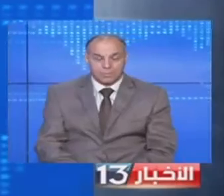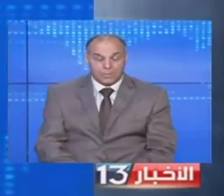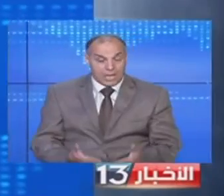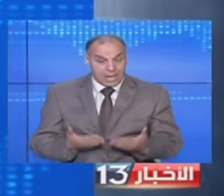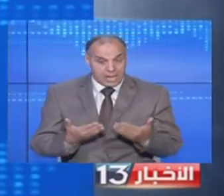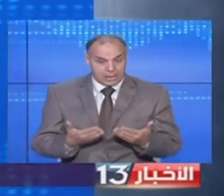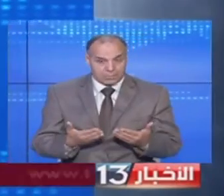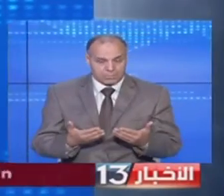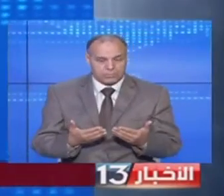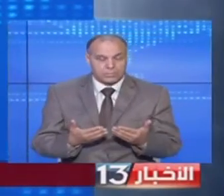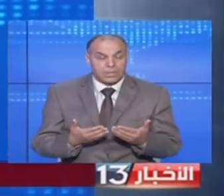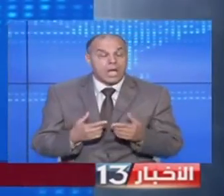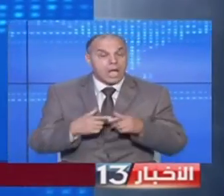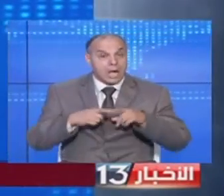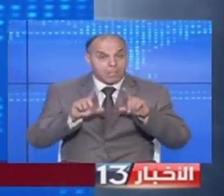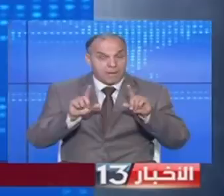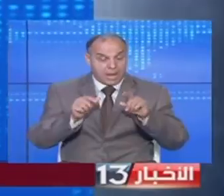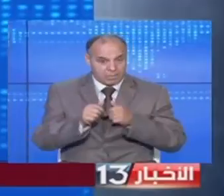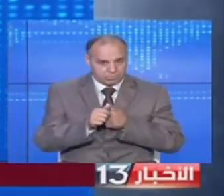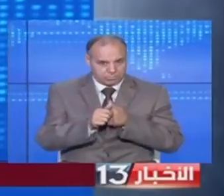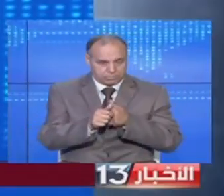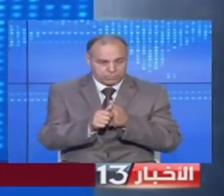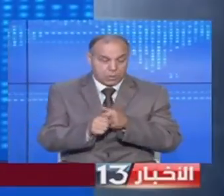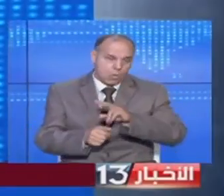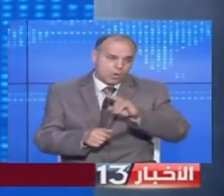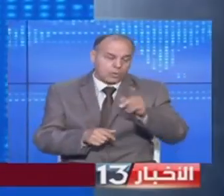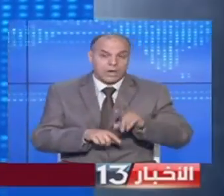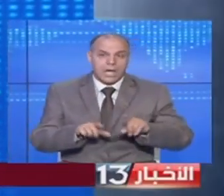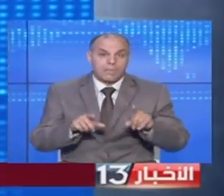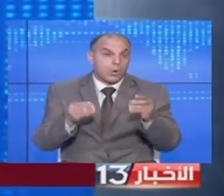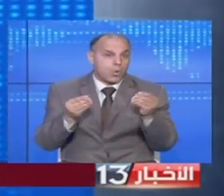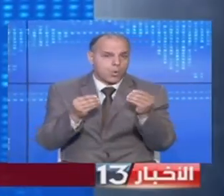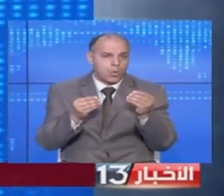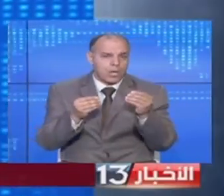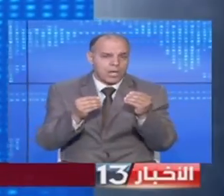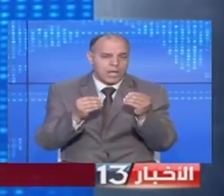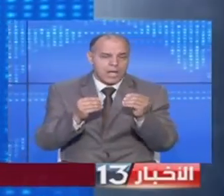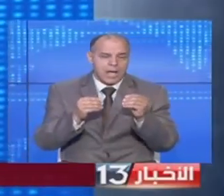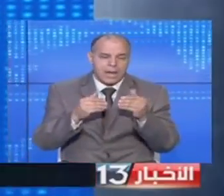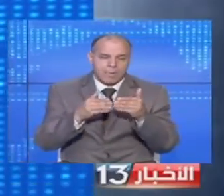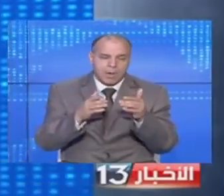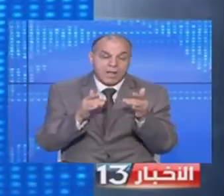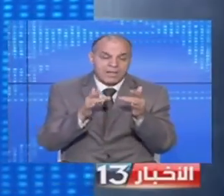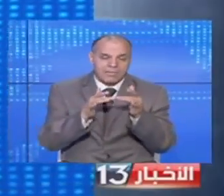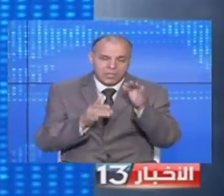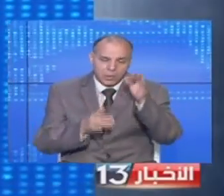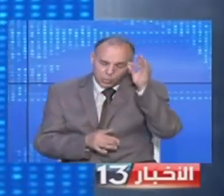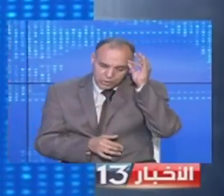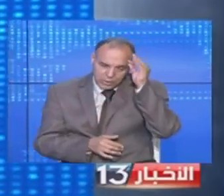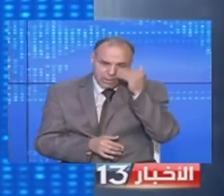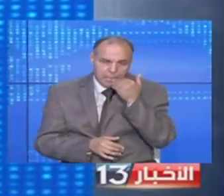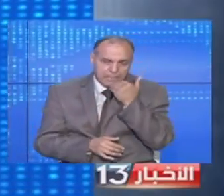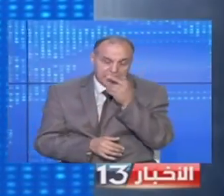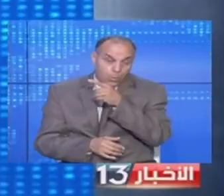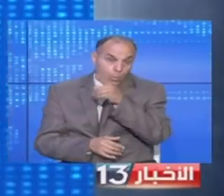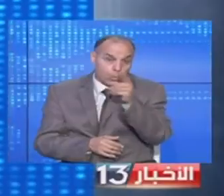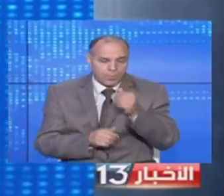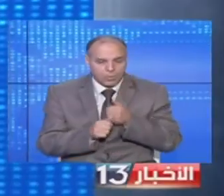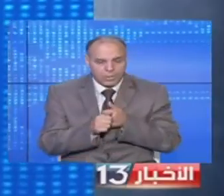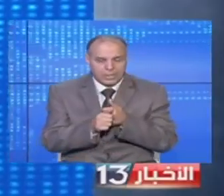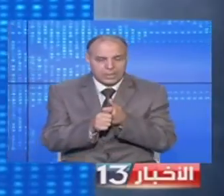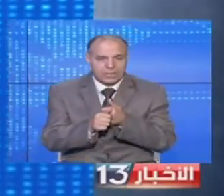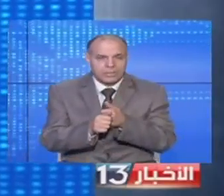ونشير الى انه بامكانكم متابعه هذه النشره وغيرها من الاخبار على بوابه التلفزه التونسيه نشكر متابعتكم